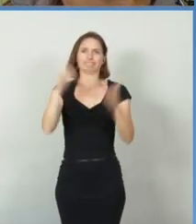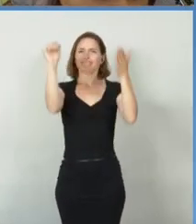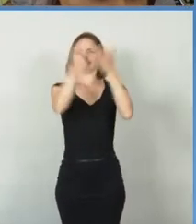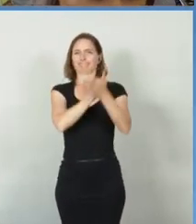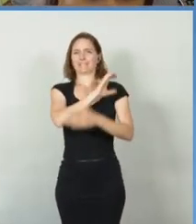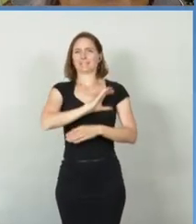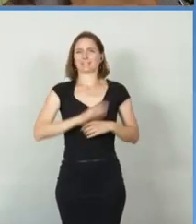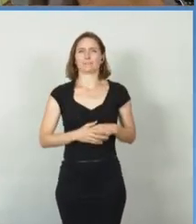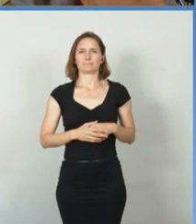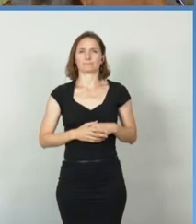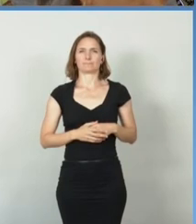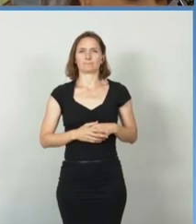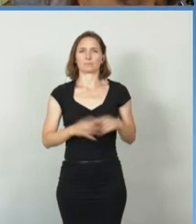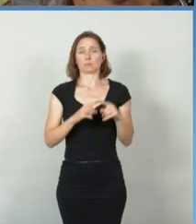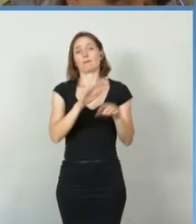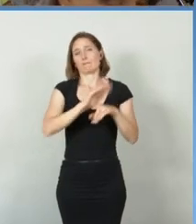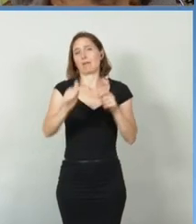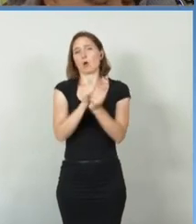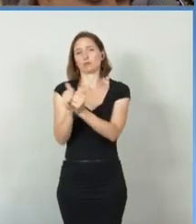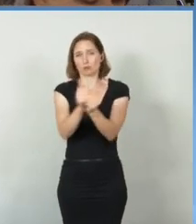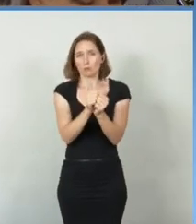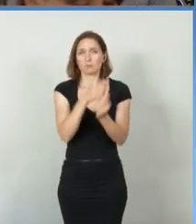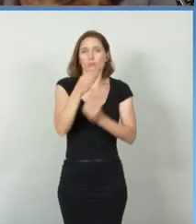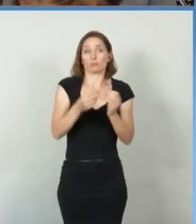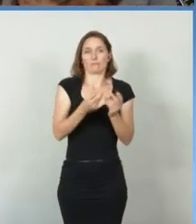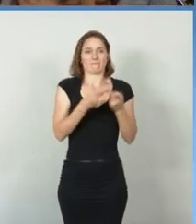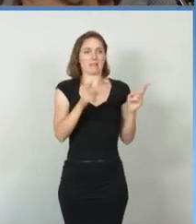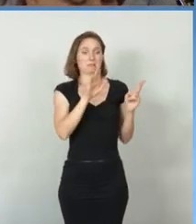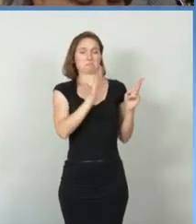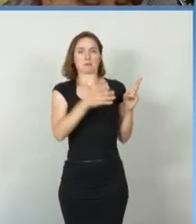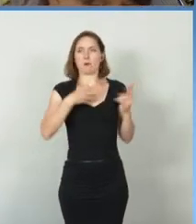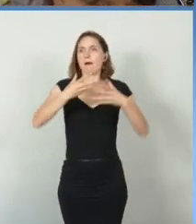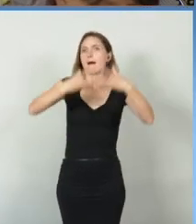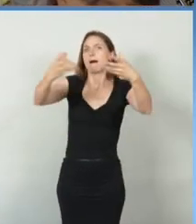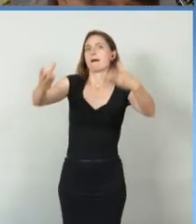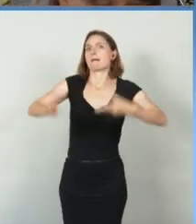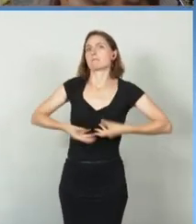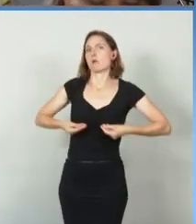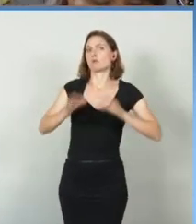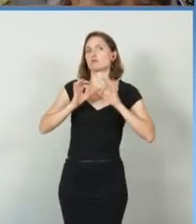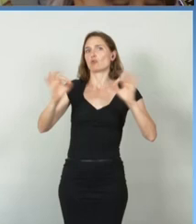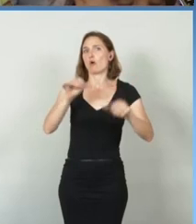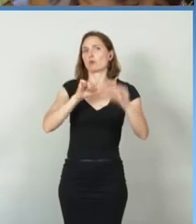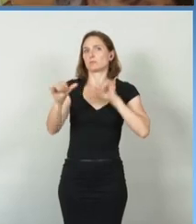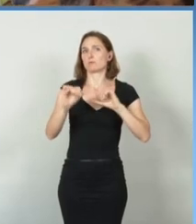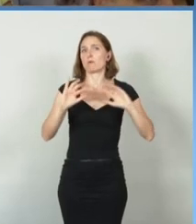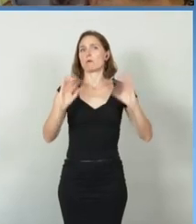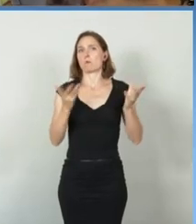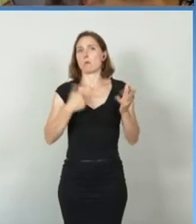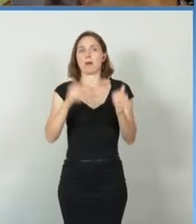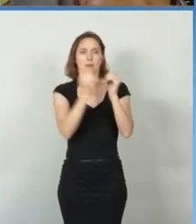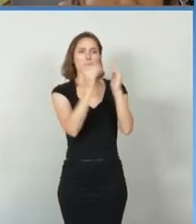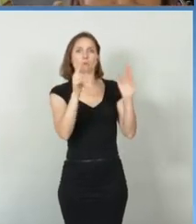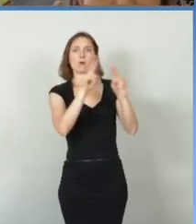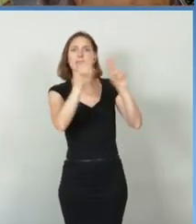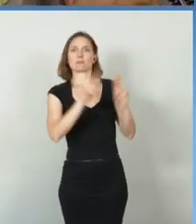faire ensemble et enfin défendre l'hospitalité inconditionnel en l'ancrant notamment dans le projet de la Maison de l'international en lien avec